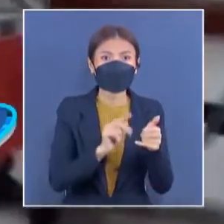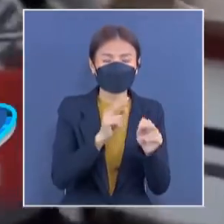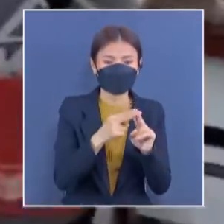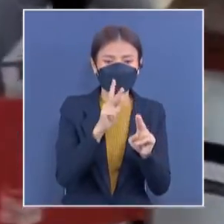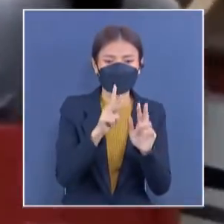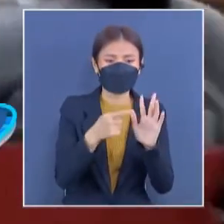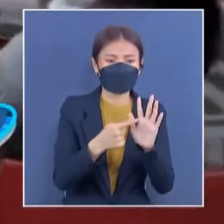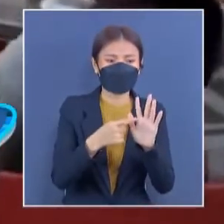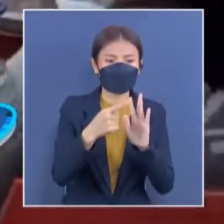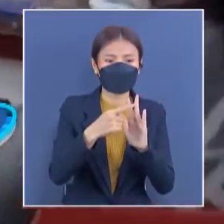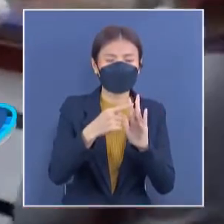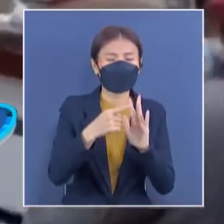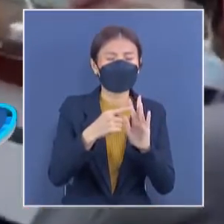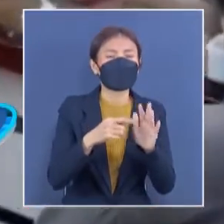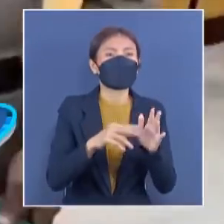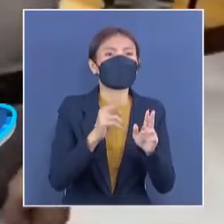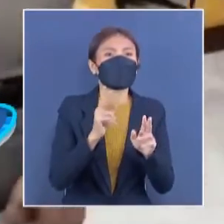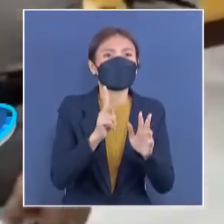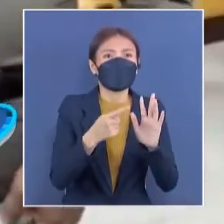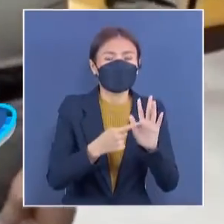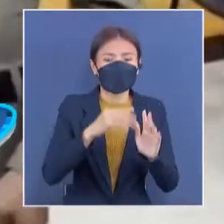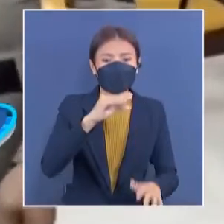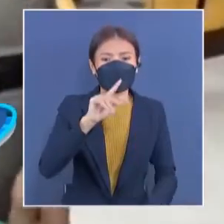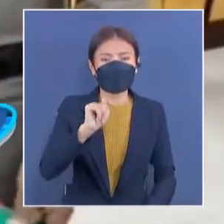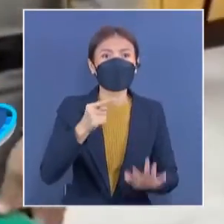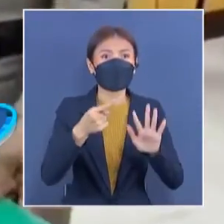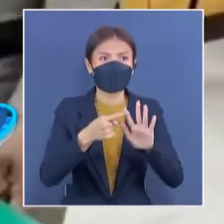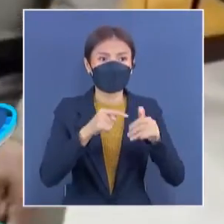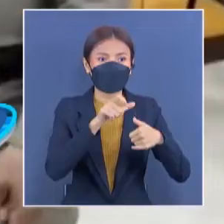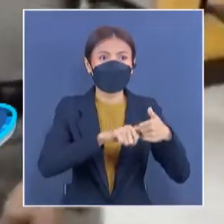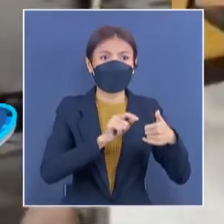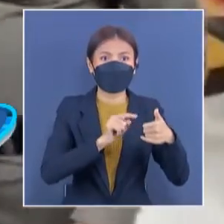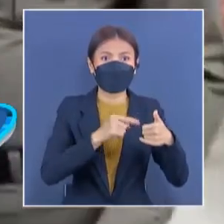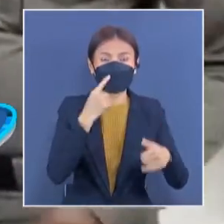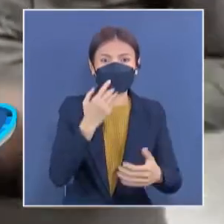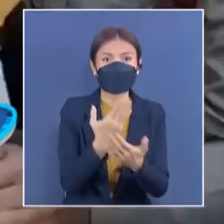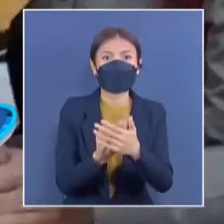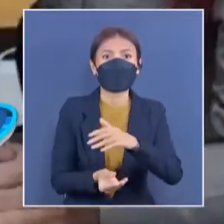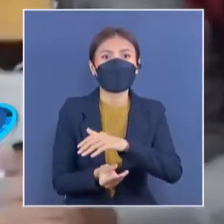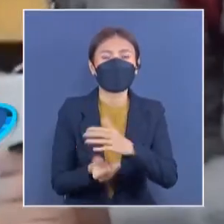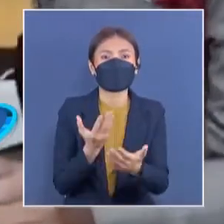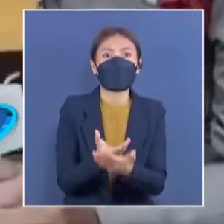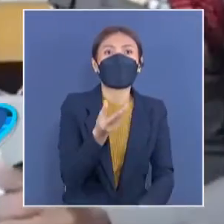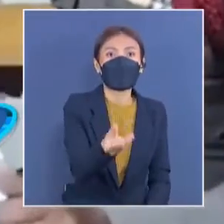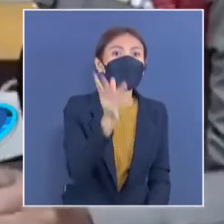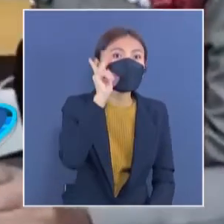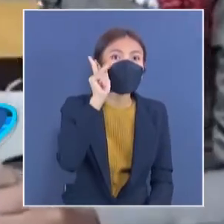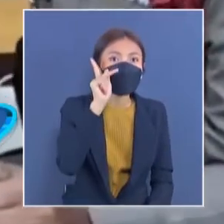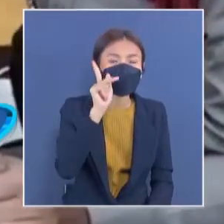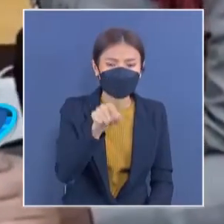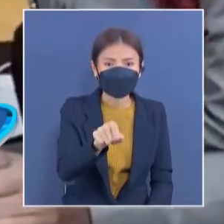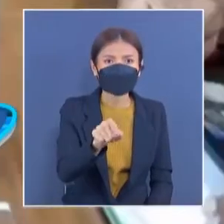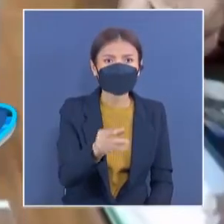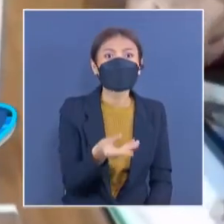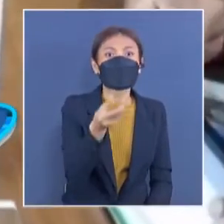น 300,000 บาทเพื่อที่จะไม่นำเสนอข่าว เป็นนักข่าวในพื้นที ่ในพื้นที่ครับแต่นักข่าวเนี่ยเขายืนยันว่าเข